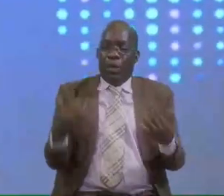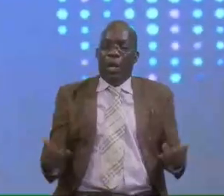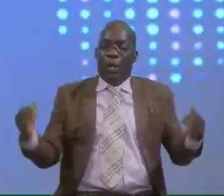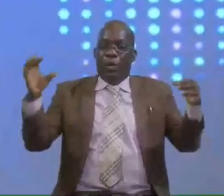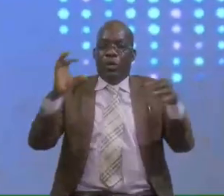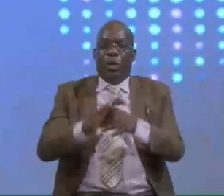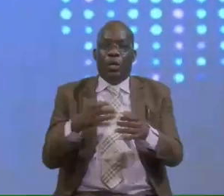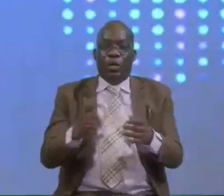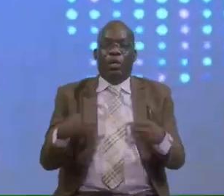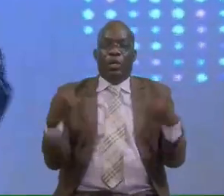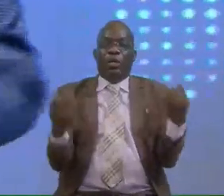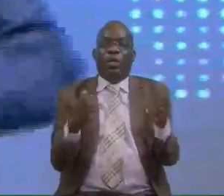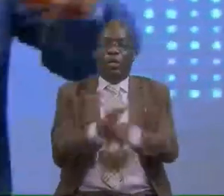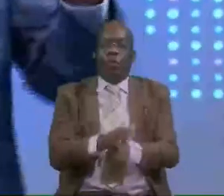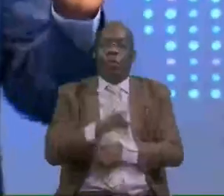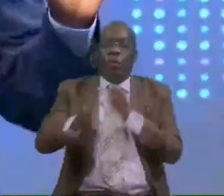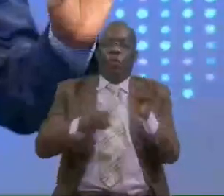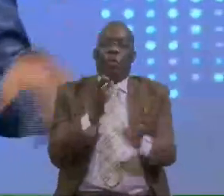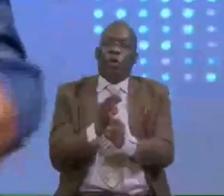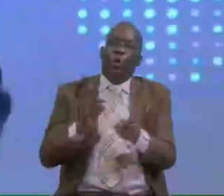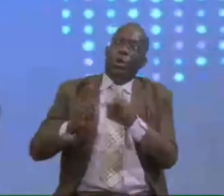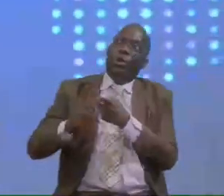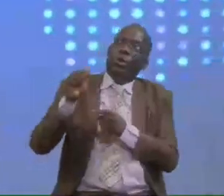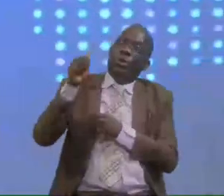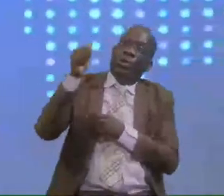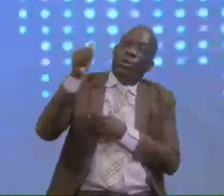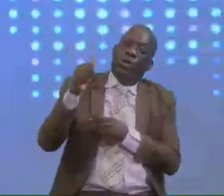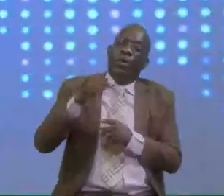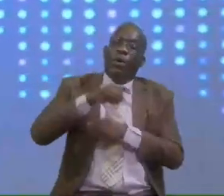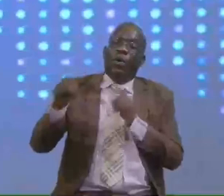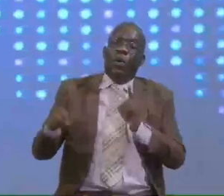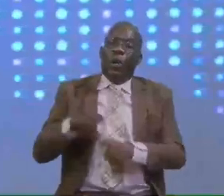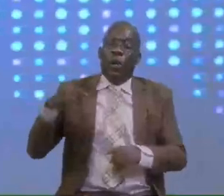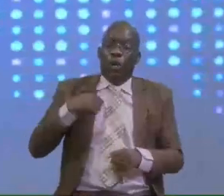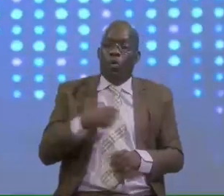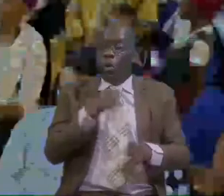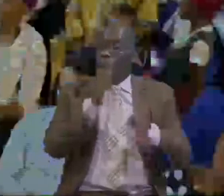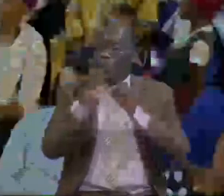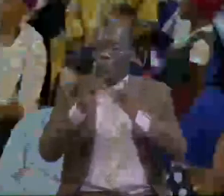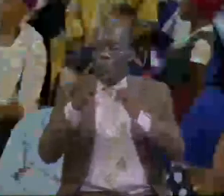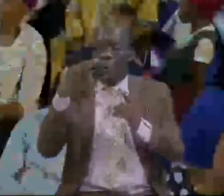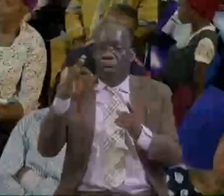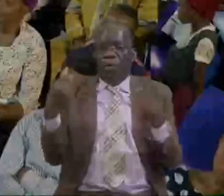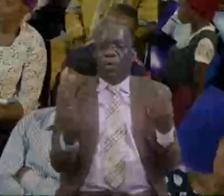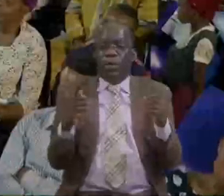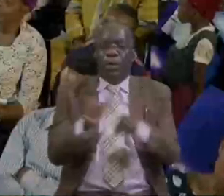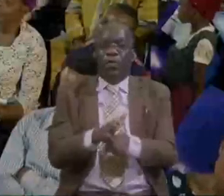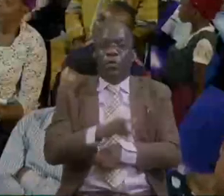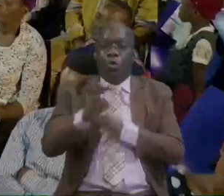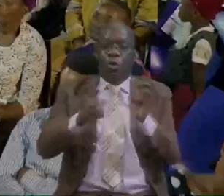pécheur à lui-même. Quand disons le monde pécheur, parle de toi.